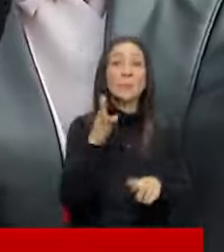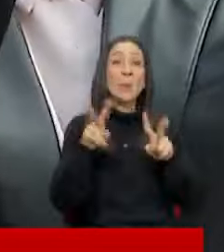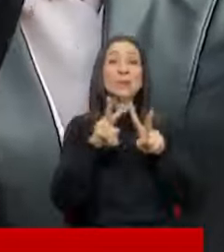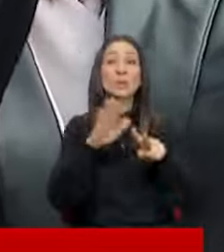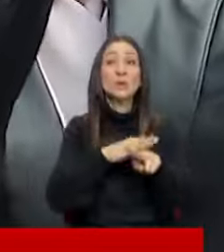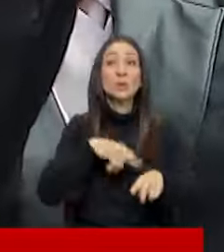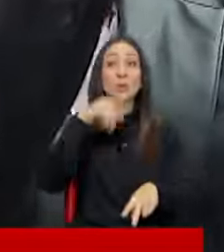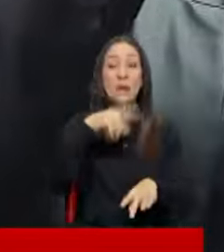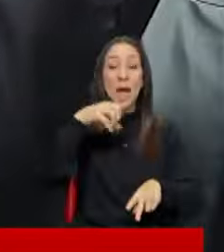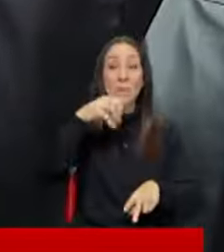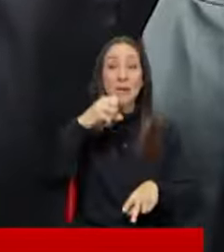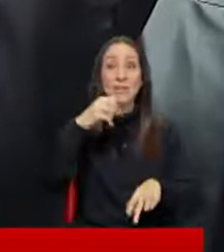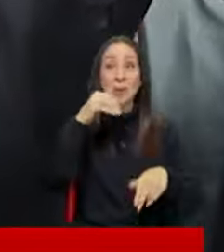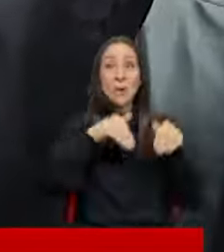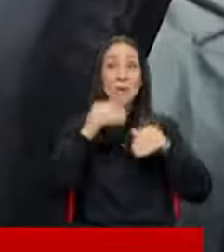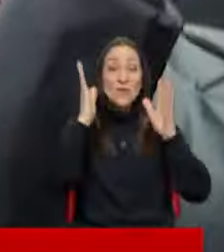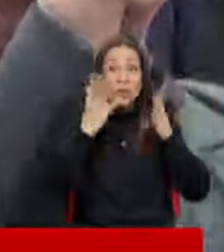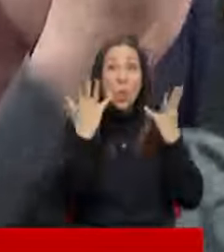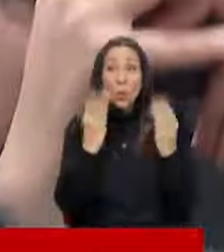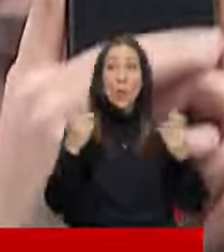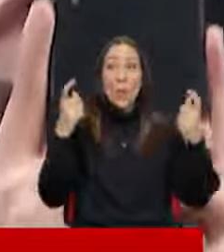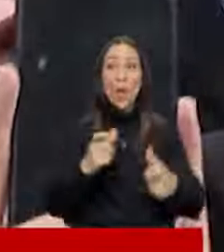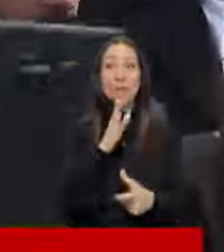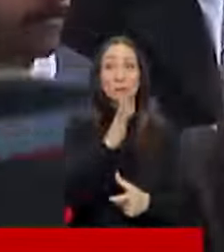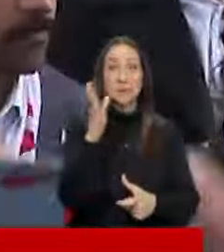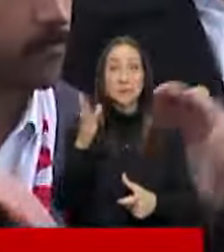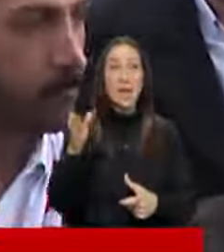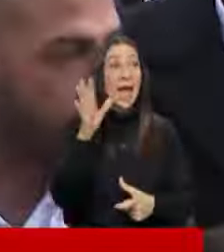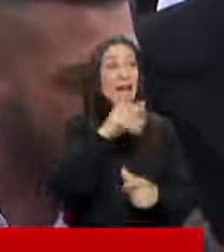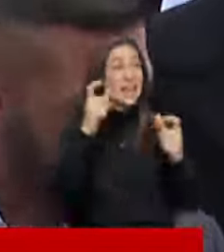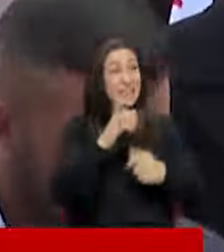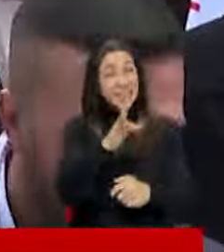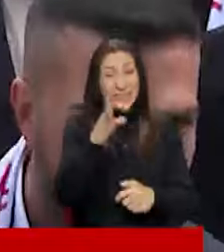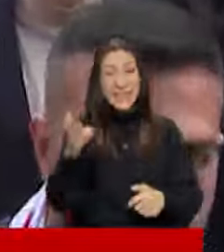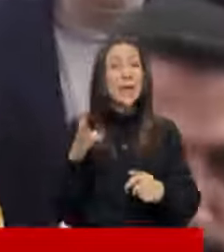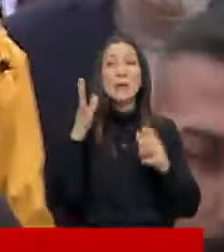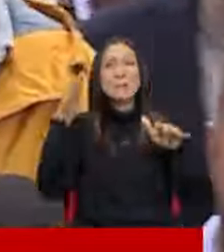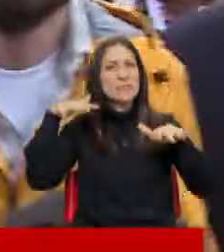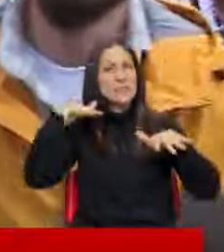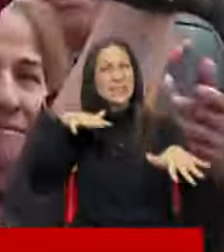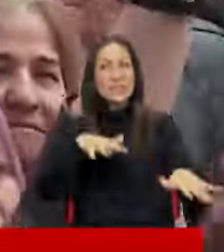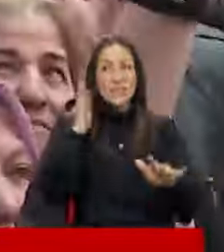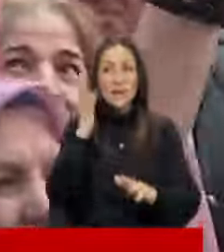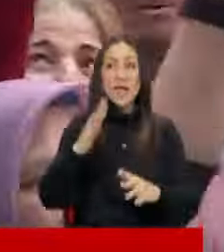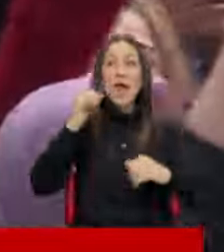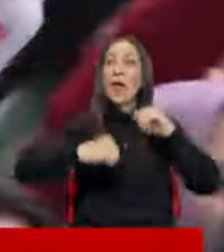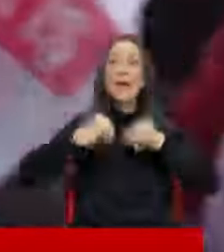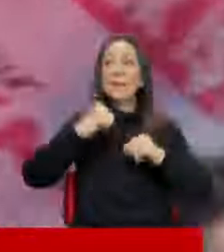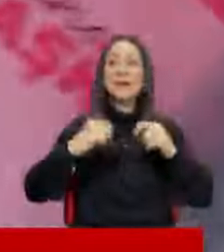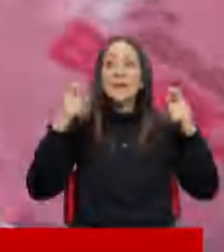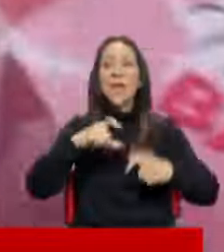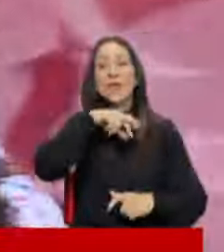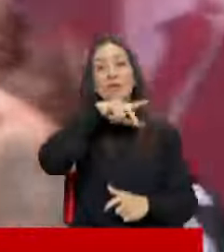Yavaş günün AK Parti seçmenin yoğun olduğu bölgeleri ayırdı. Her gittiği yerde ilgi fazlaydı. Rakibinin